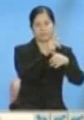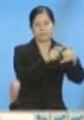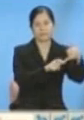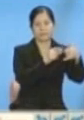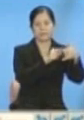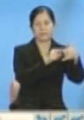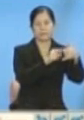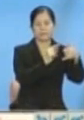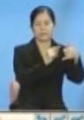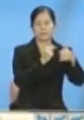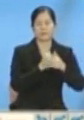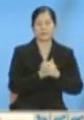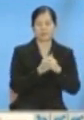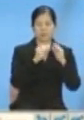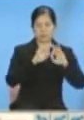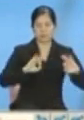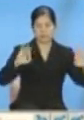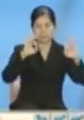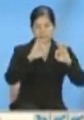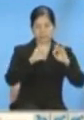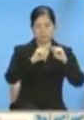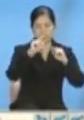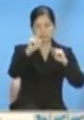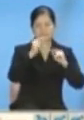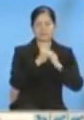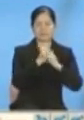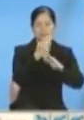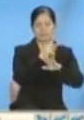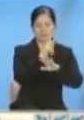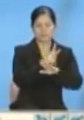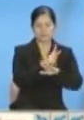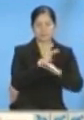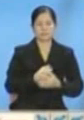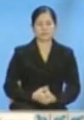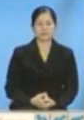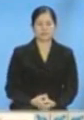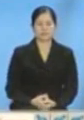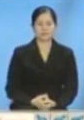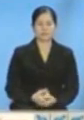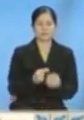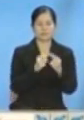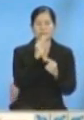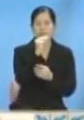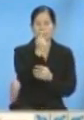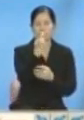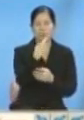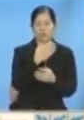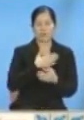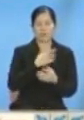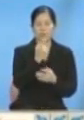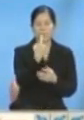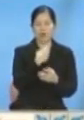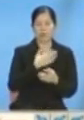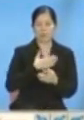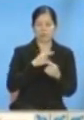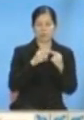านประเด็นแรกท่านประธานซึ่งเป็นประมุขของสภาแห่งนี้กล่าวหาผมว่าผมพู